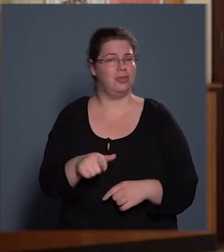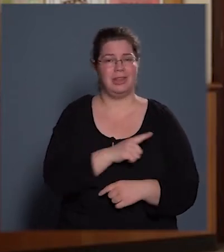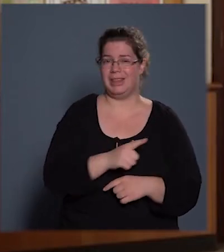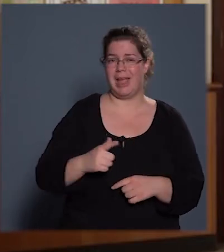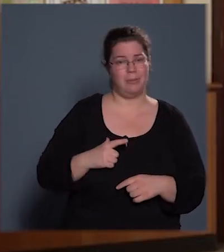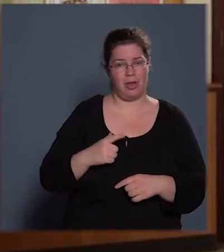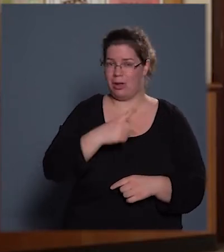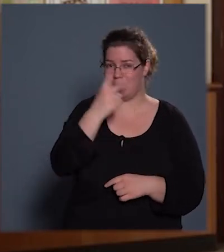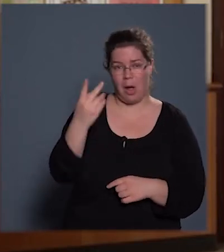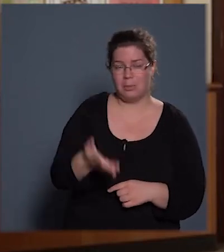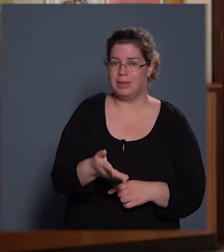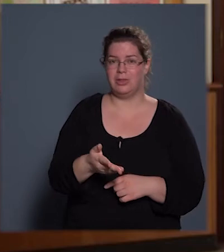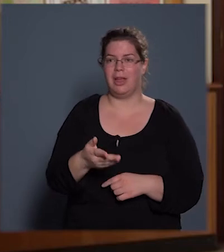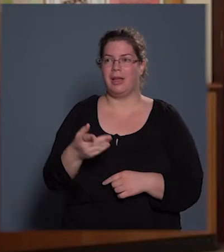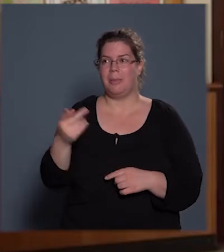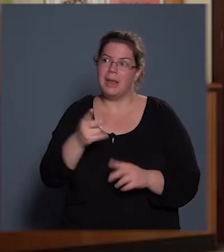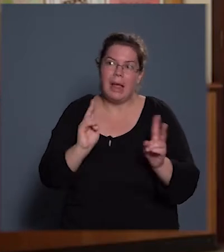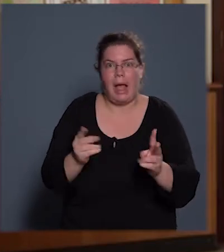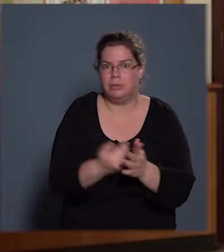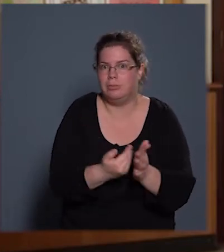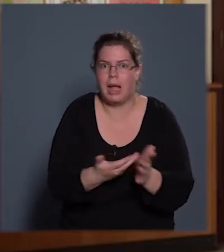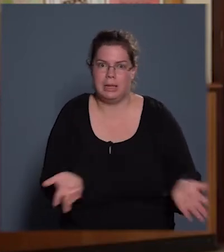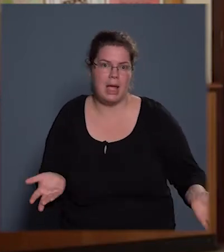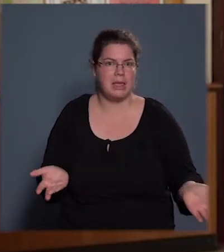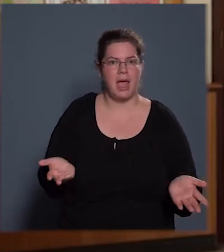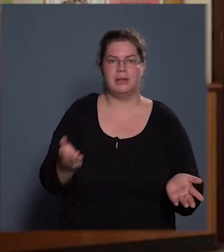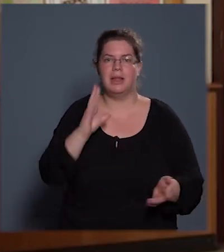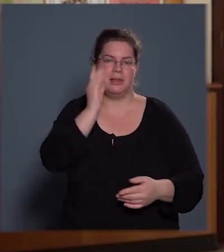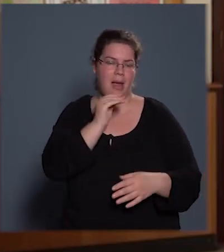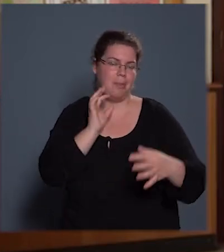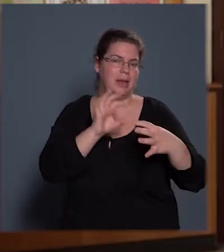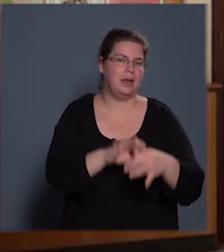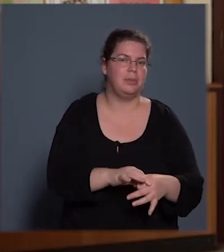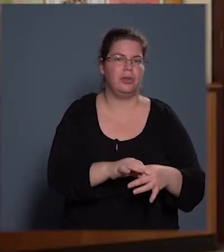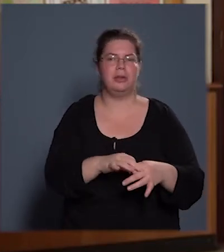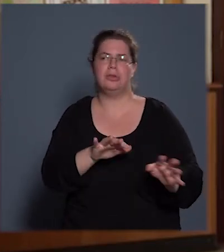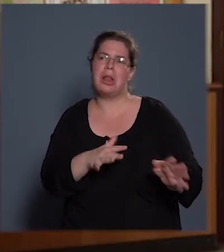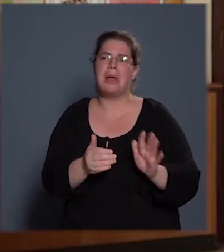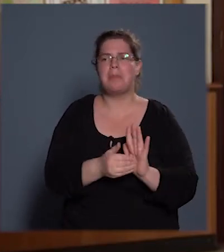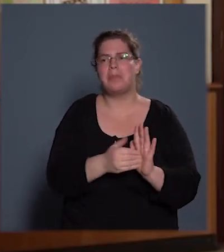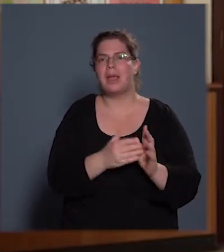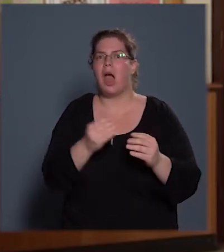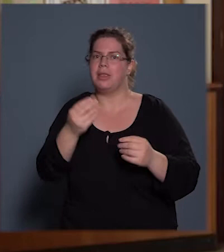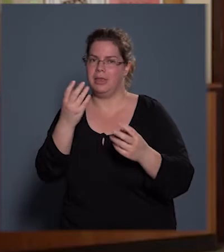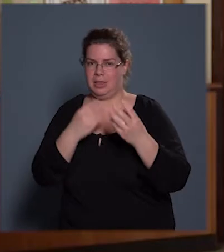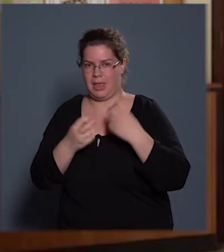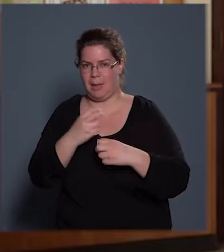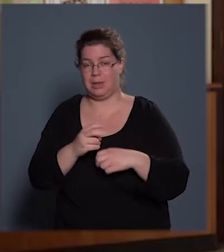a szakmaiság, az természetesen meg kell, hogy legyen, de az emberi kapcsolatok azok talán legalább még annyit számítanak, hiszen